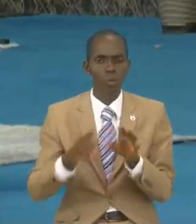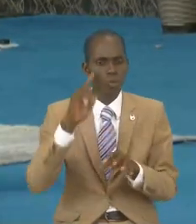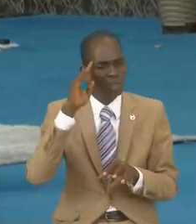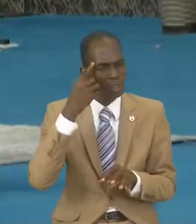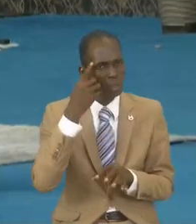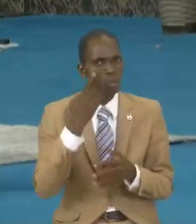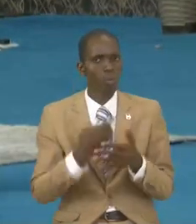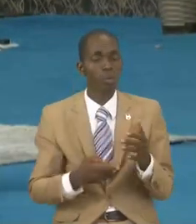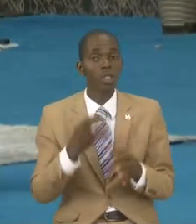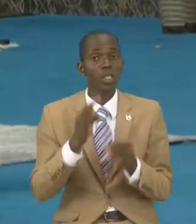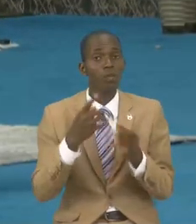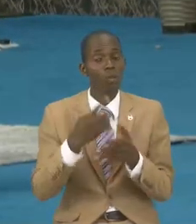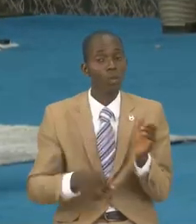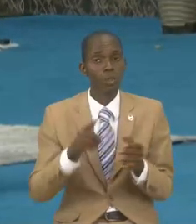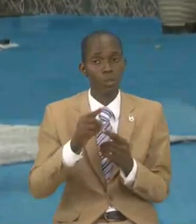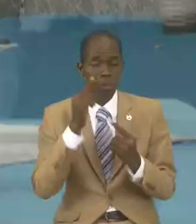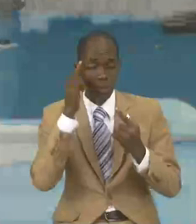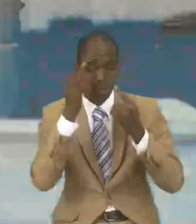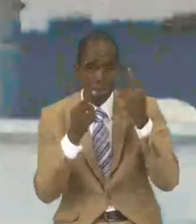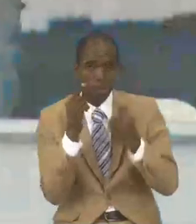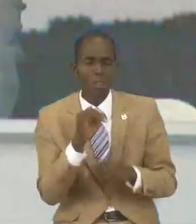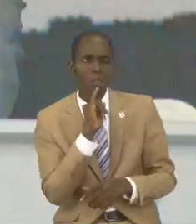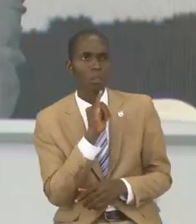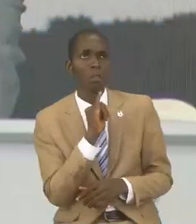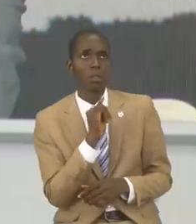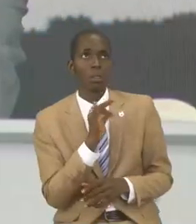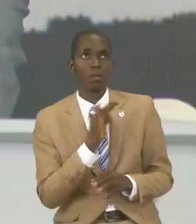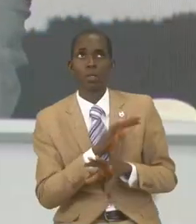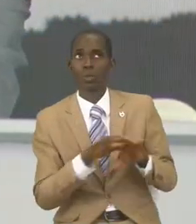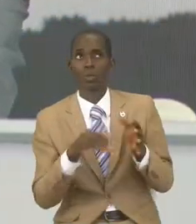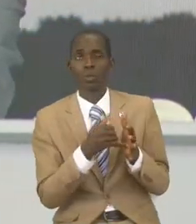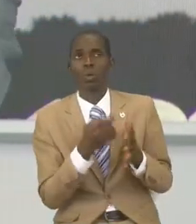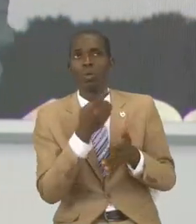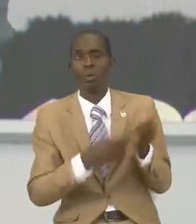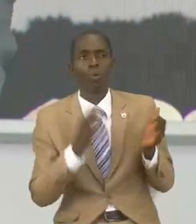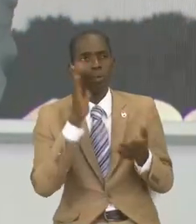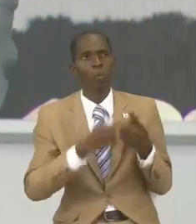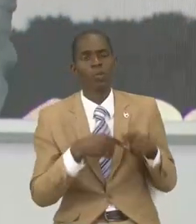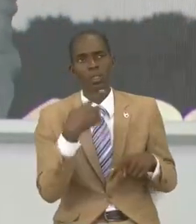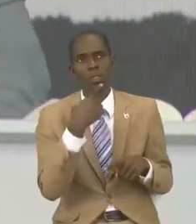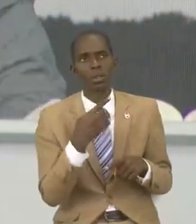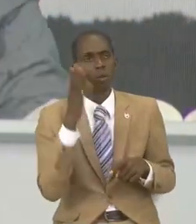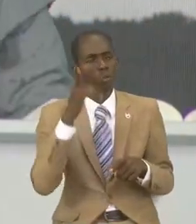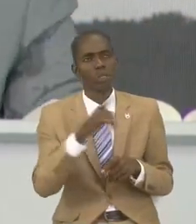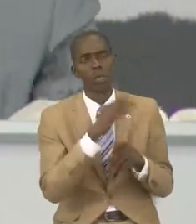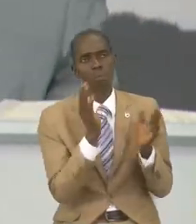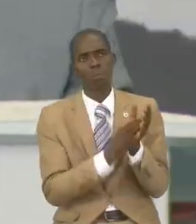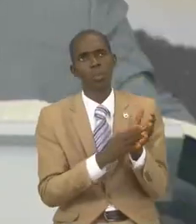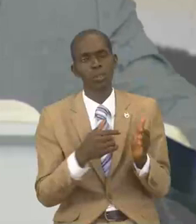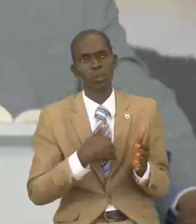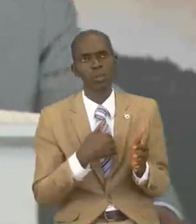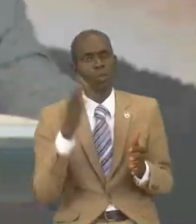considères? Si ce que tu considères est, qu'est-ce qu'ils diront? Comment est-ce qu'ils vont me louer? Comment est-ce qu'ils vont